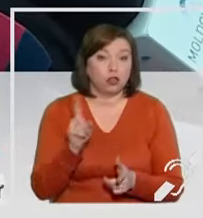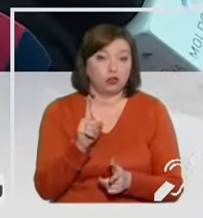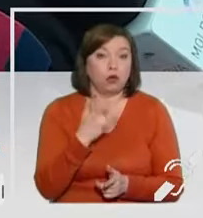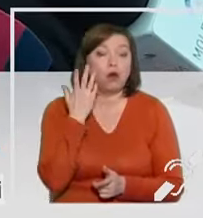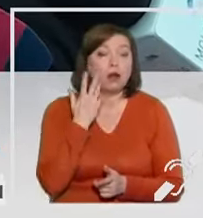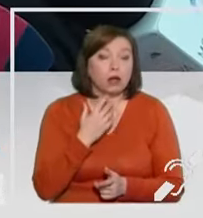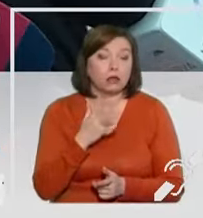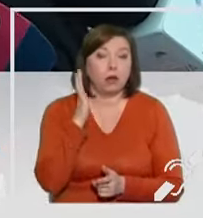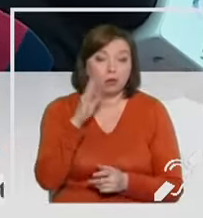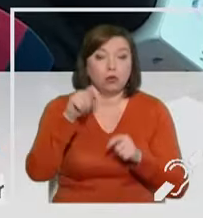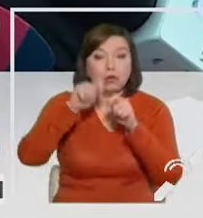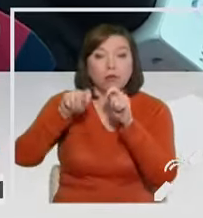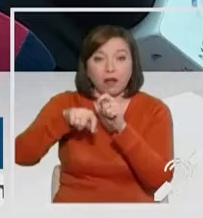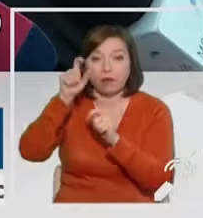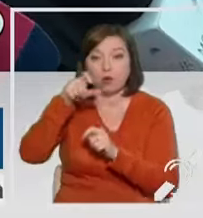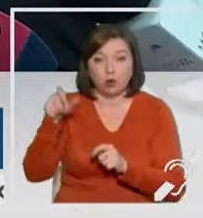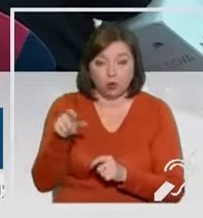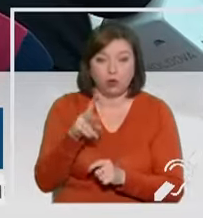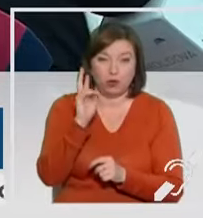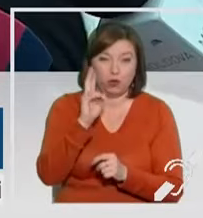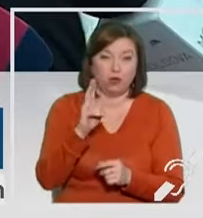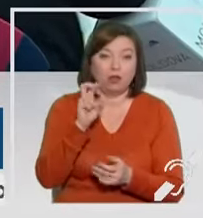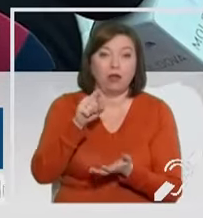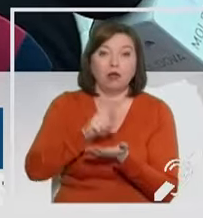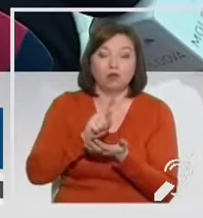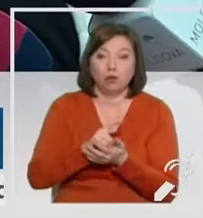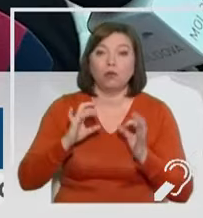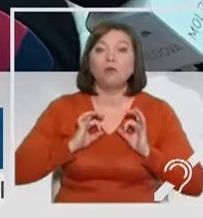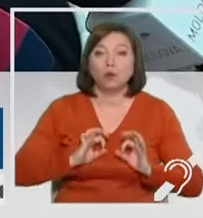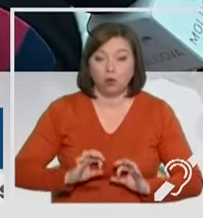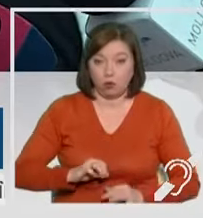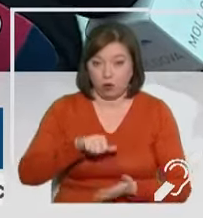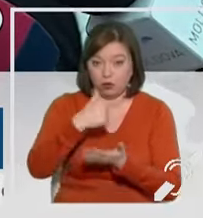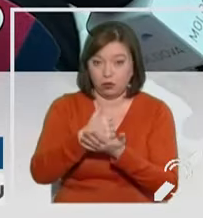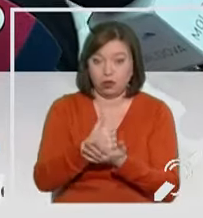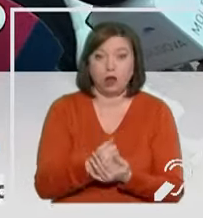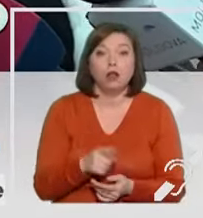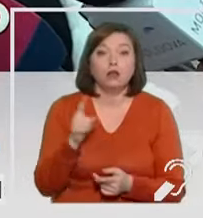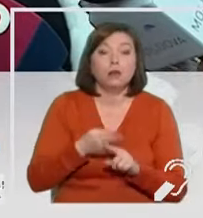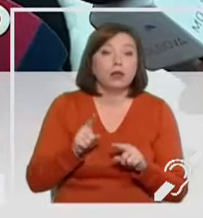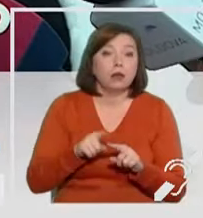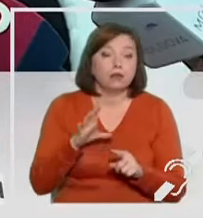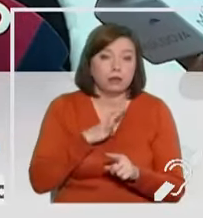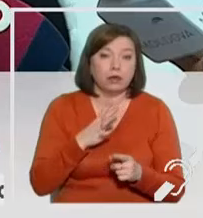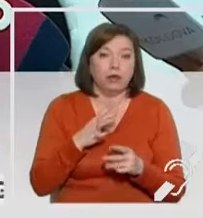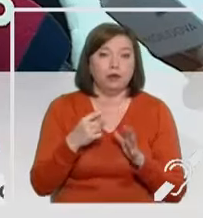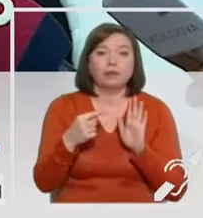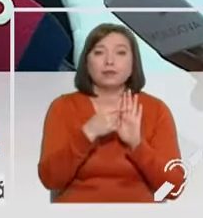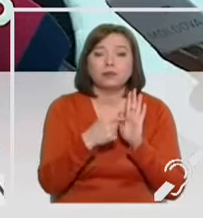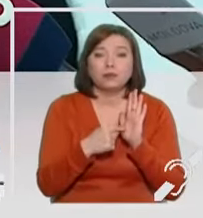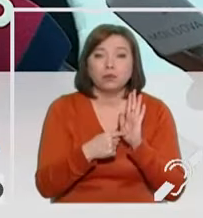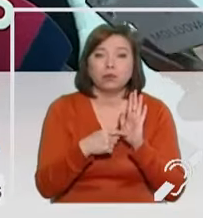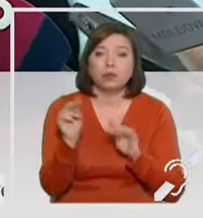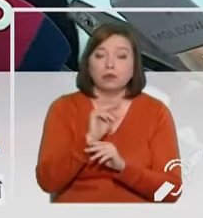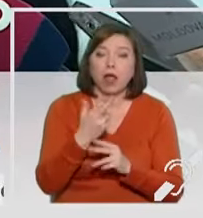când vor fi evaluați candidații procurorului la funcția de procuror general, să fie niște baremuri de evaluare, fie sub formă